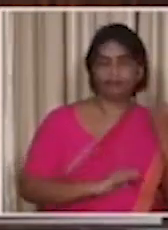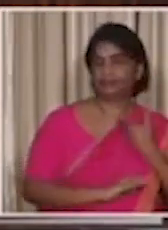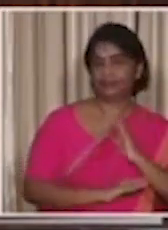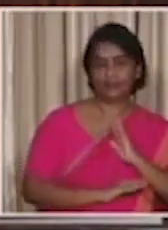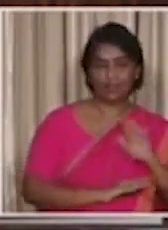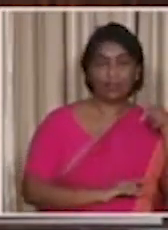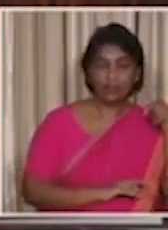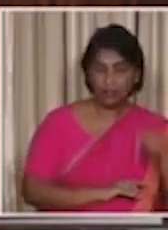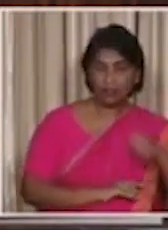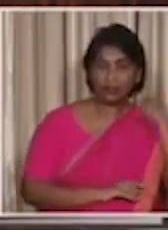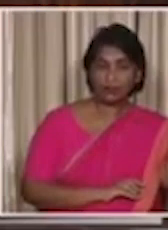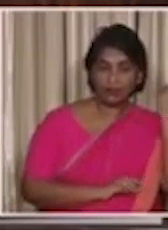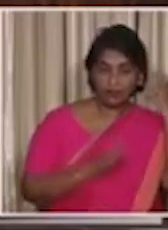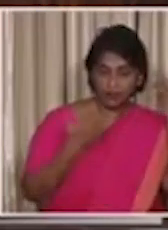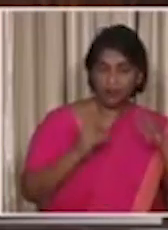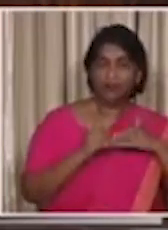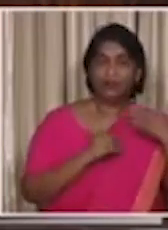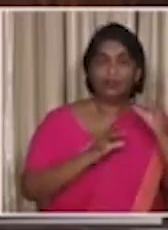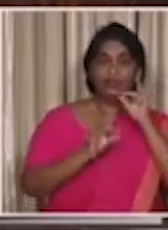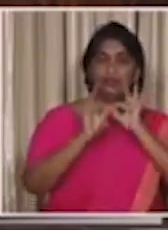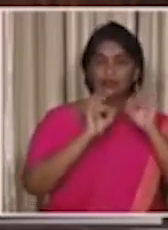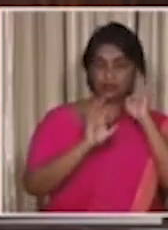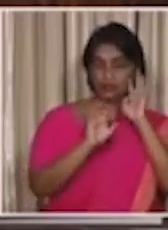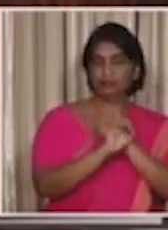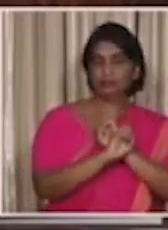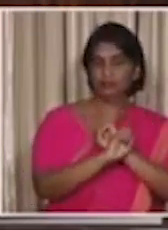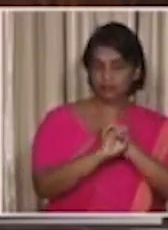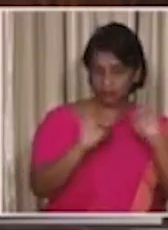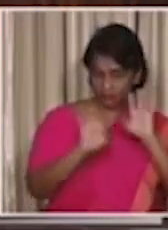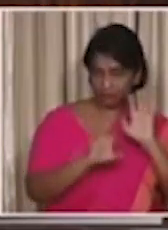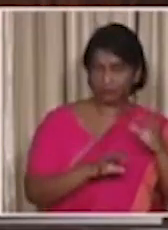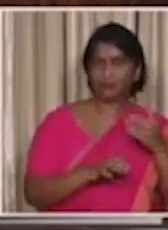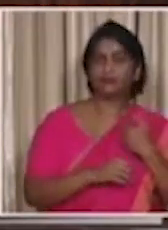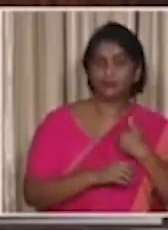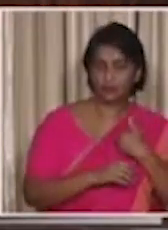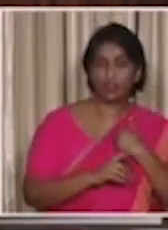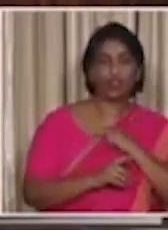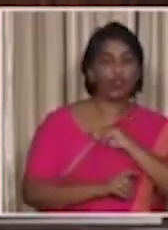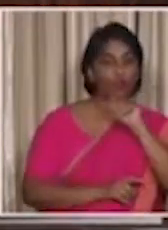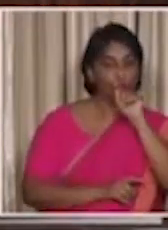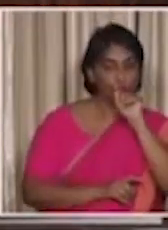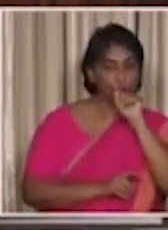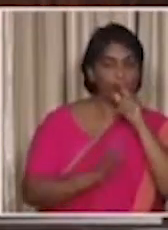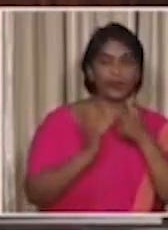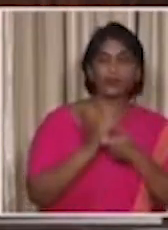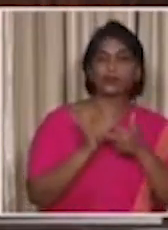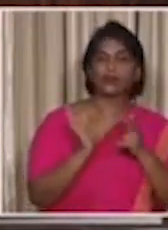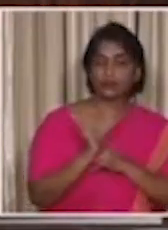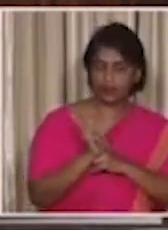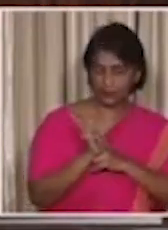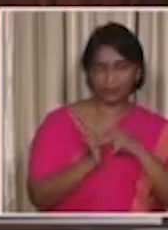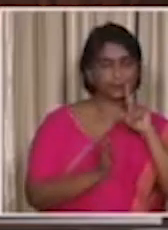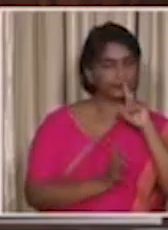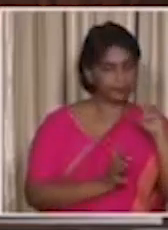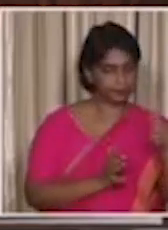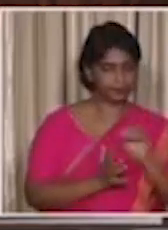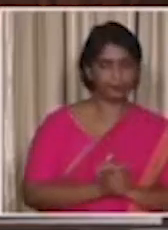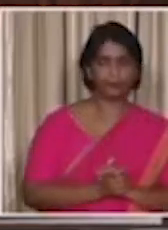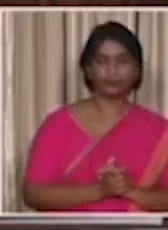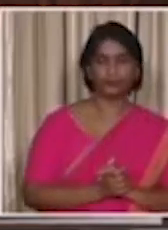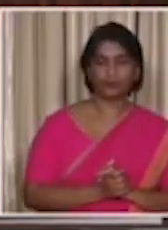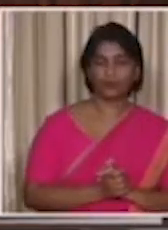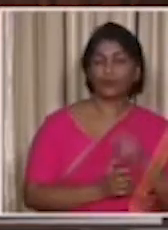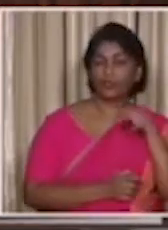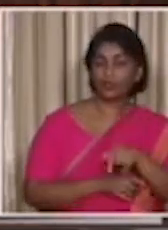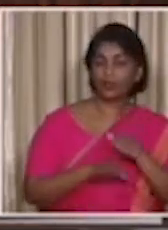මගේ කතාවෙන් පසු ඒ ගීත විකාශනය කරන්න කියා මම රූපවාහිනී නාලිකාවලින් ඉල්ලා සිටිනවා.